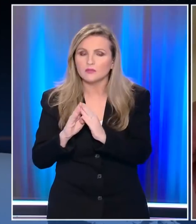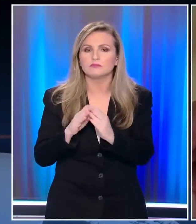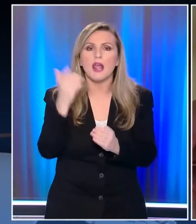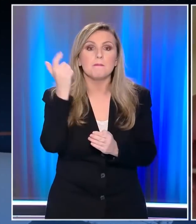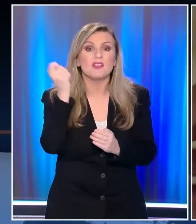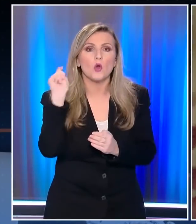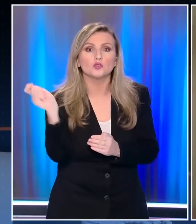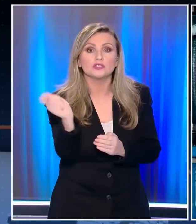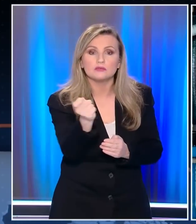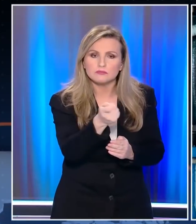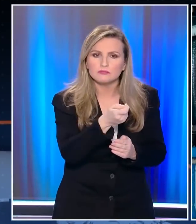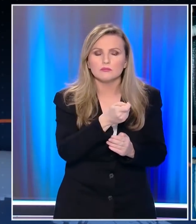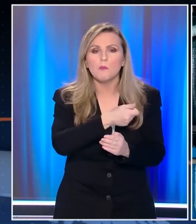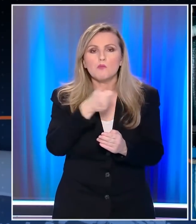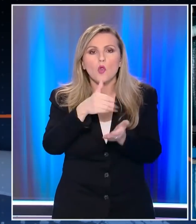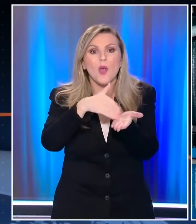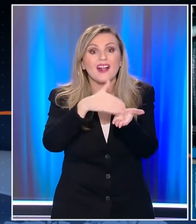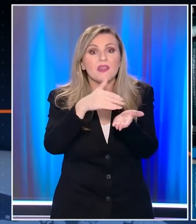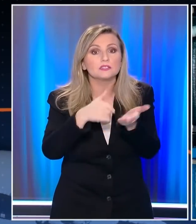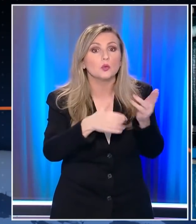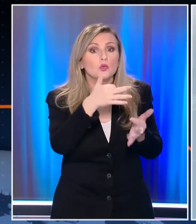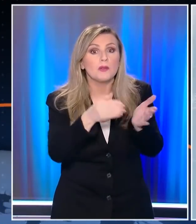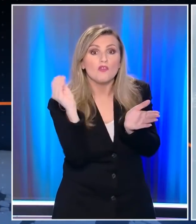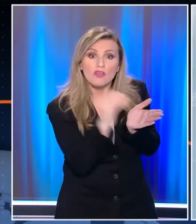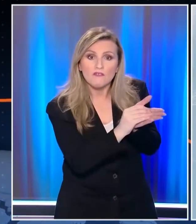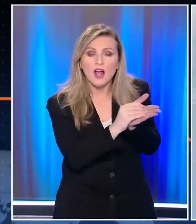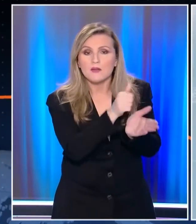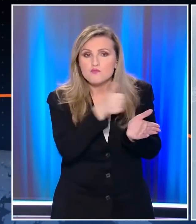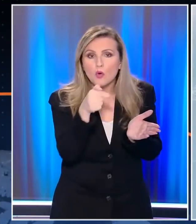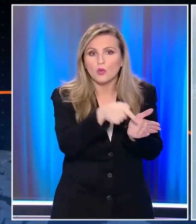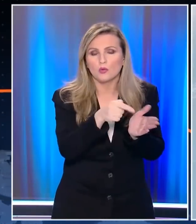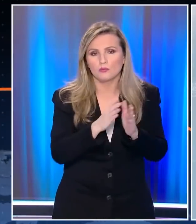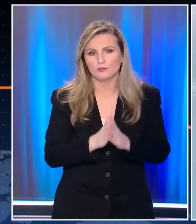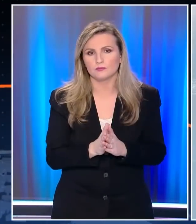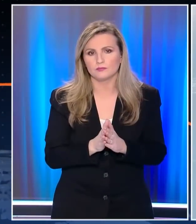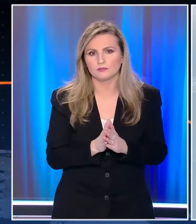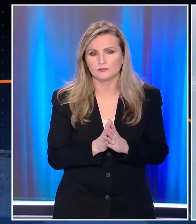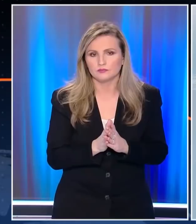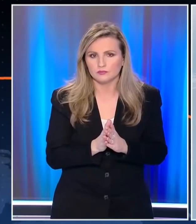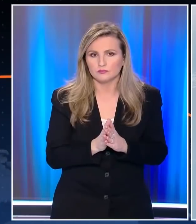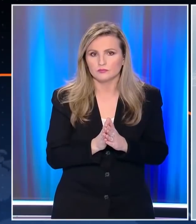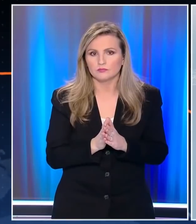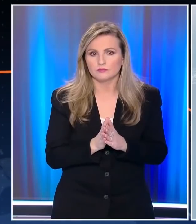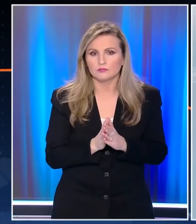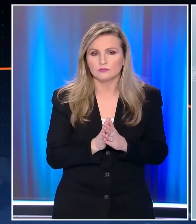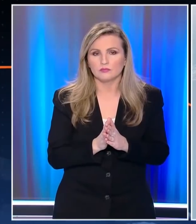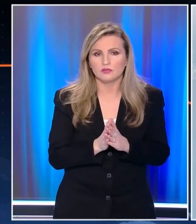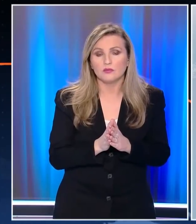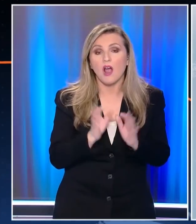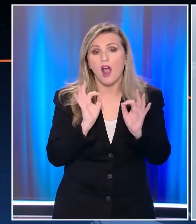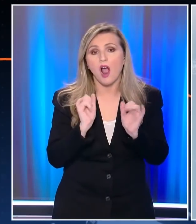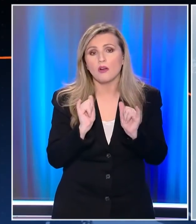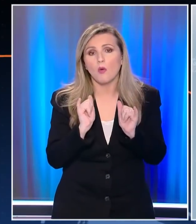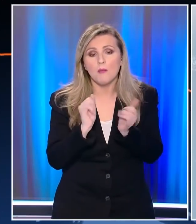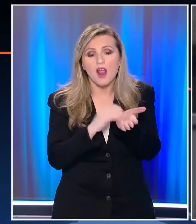οι επιδοτήσεις θα εμφανιστούν μόνο στους εκαθαριστικούς λογαριασμούς. Μπορεί να μην υπάρχουν, να μην έχουν περάσει σε κάποιους λογαριασμούς, γιατί ακόμα δεν